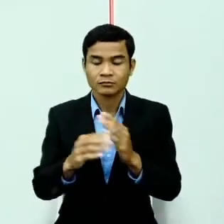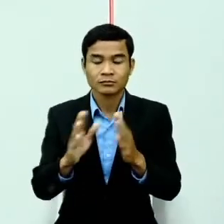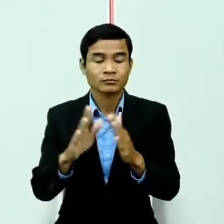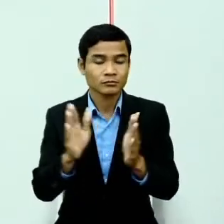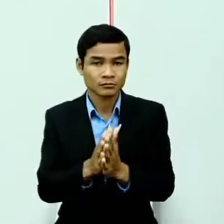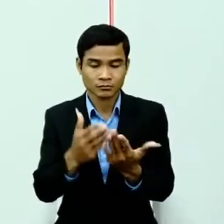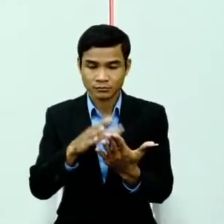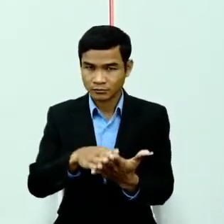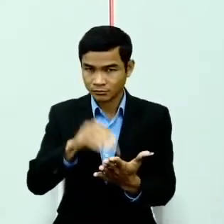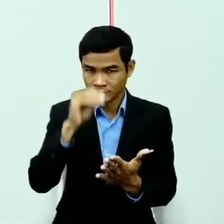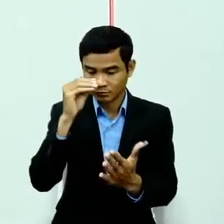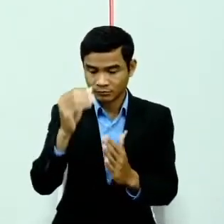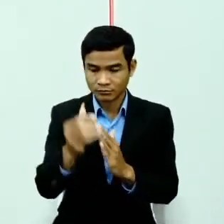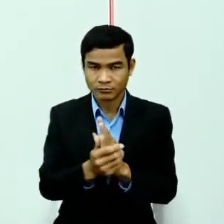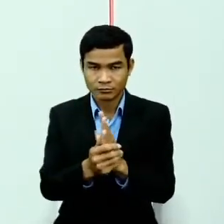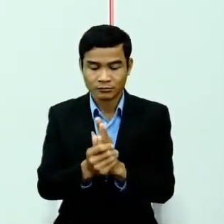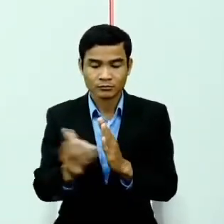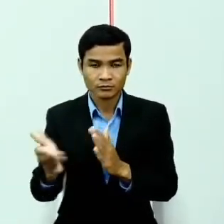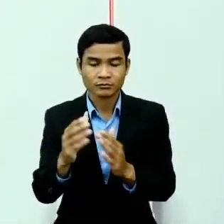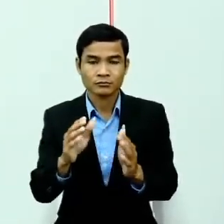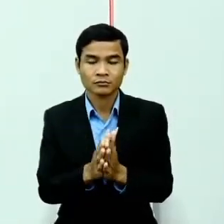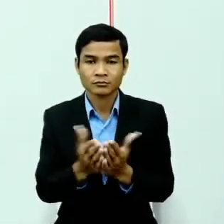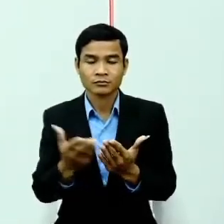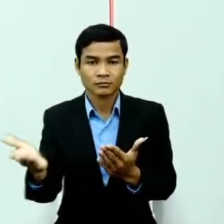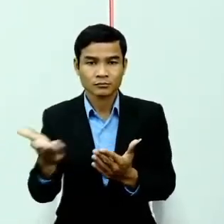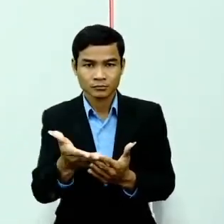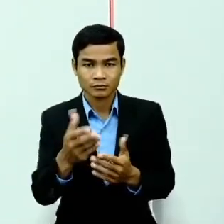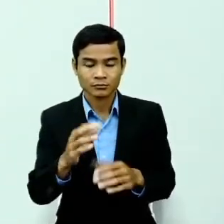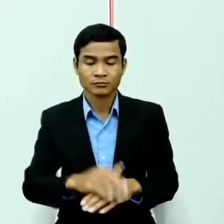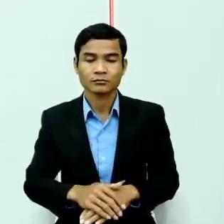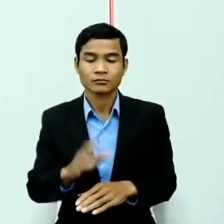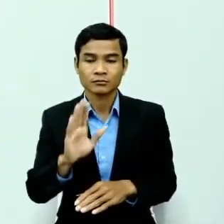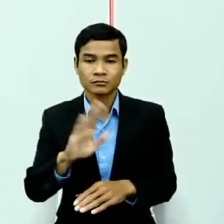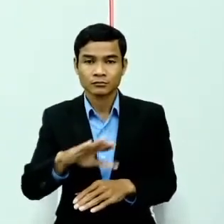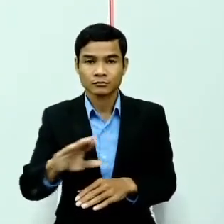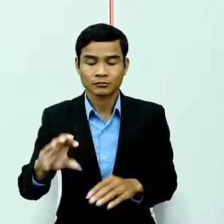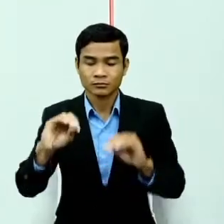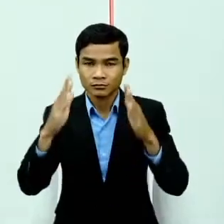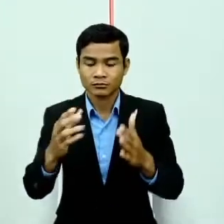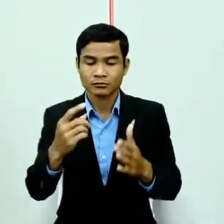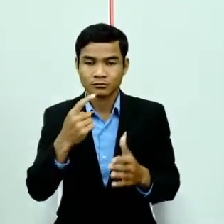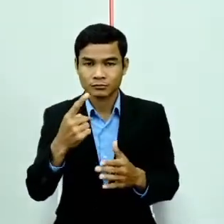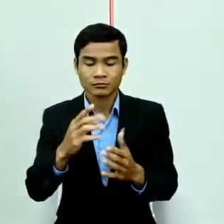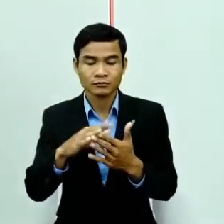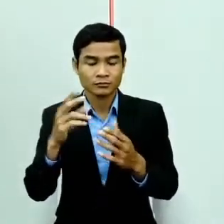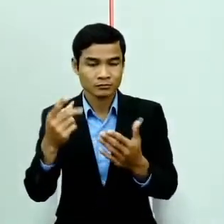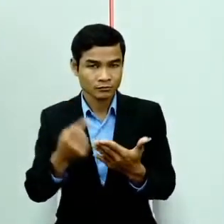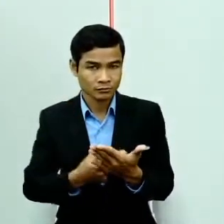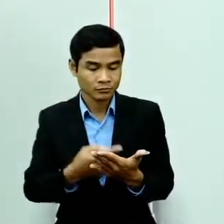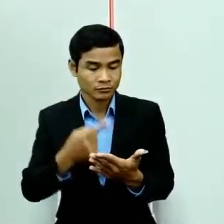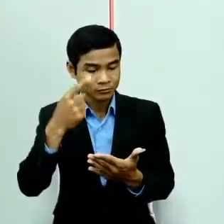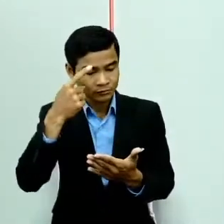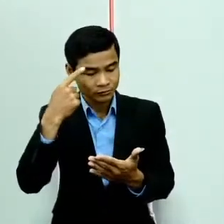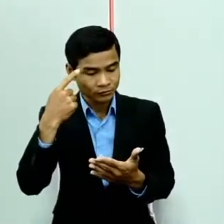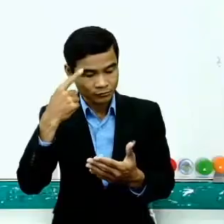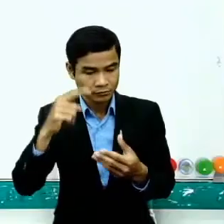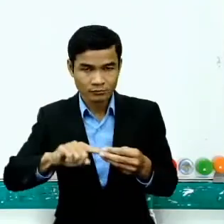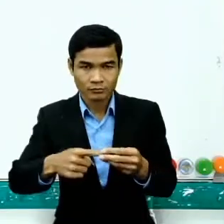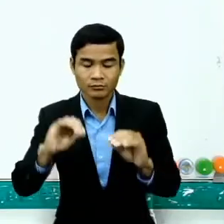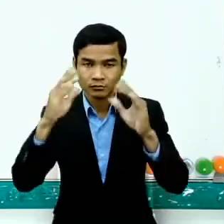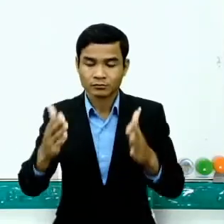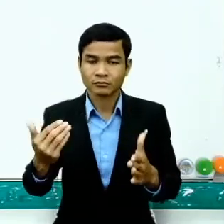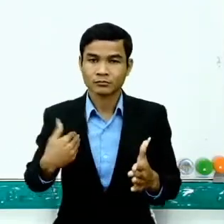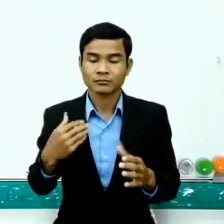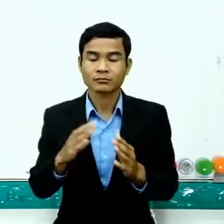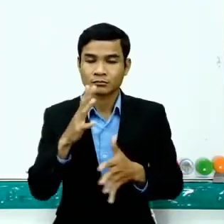sắc sắc cô rồi bao nhiêu con được siêu phơi sắc sắc cô rồi bao con đại nè kêu ai con xịt khăm đại mạnh mạnh nhưng thay ní cứ